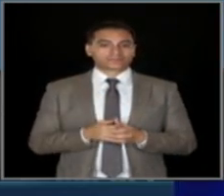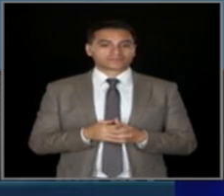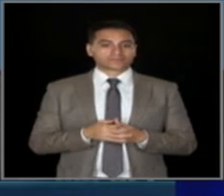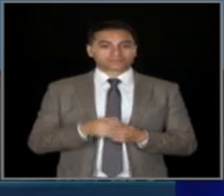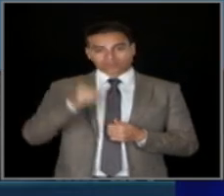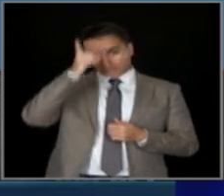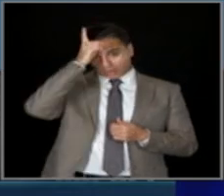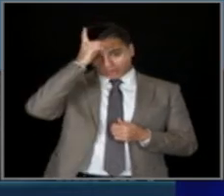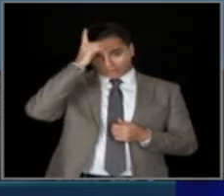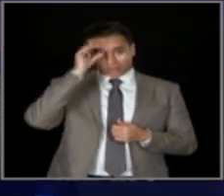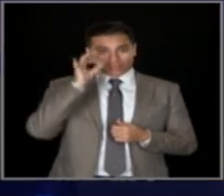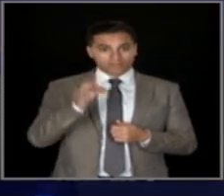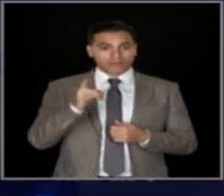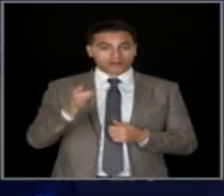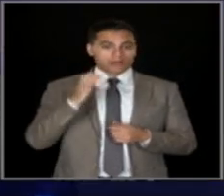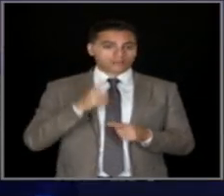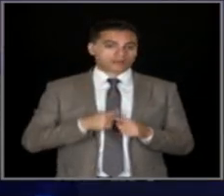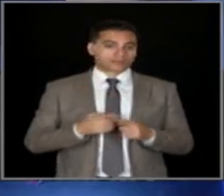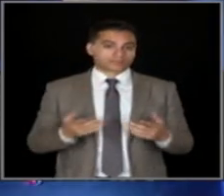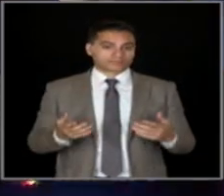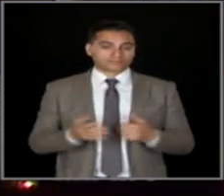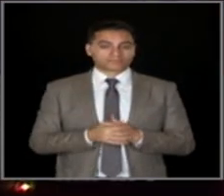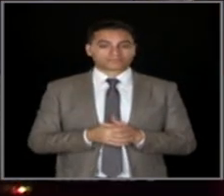ألمانيا. ألمانيا طبعاً إجابة خاطئة.